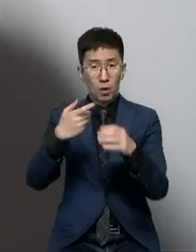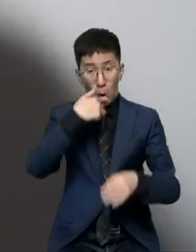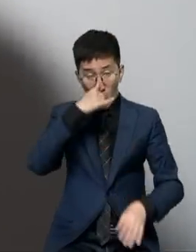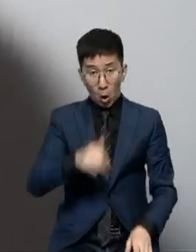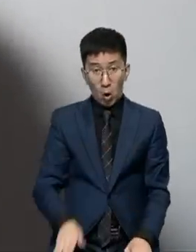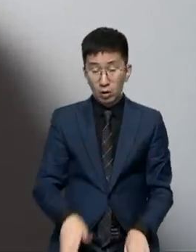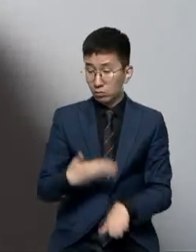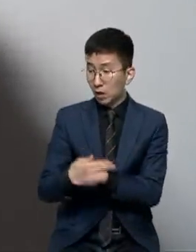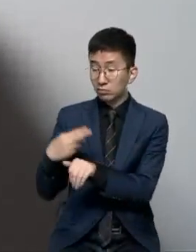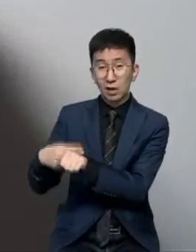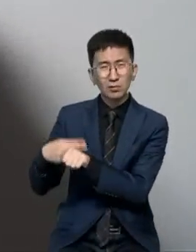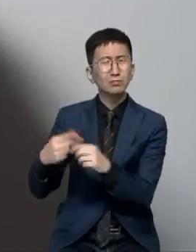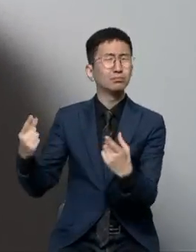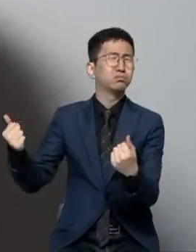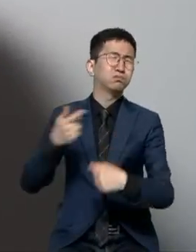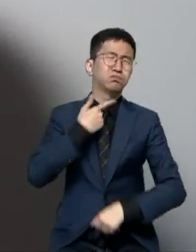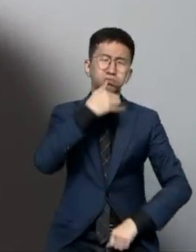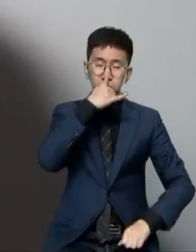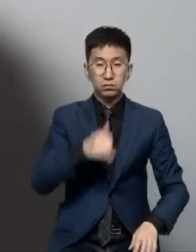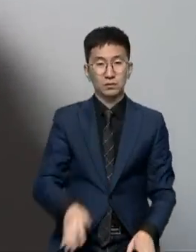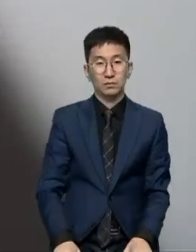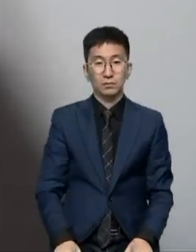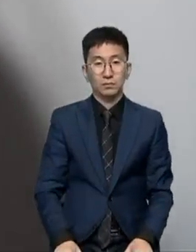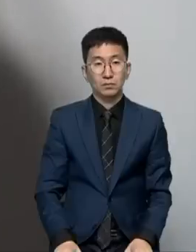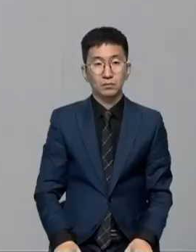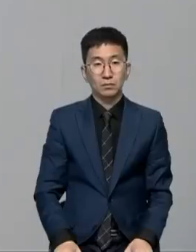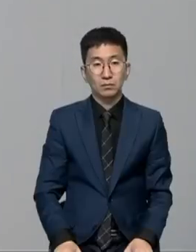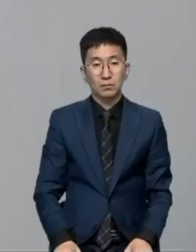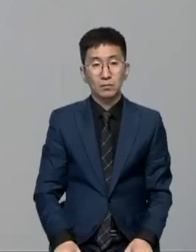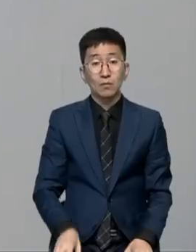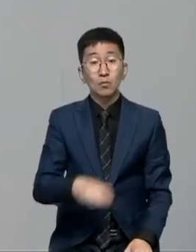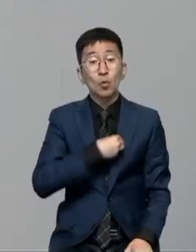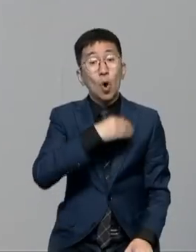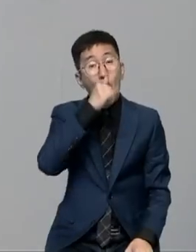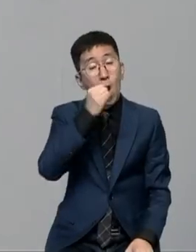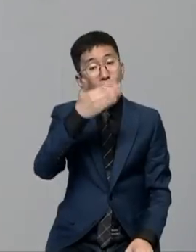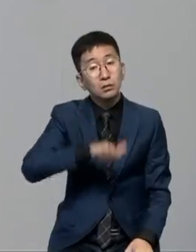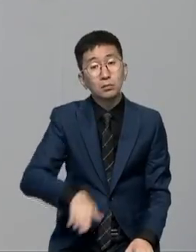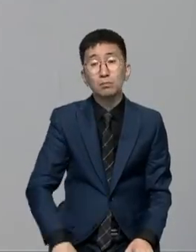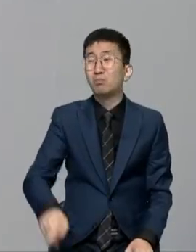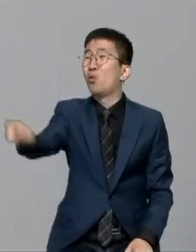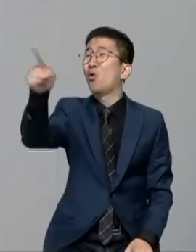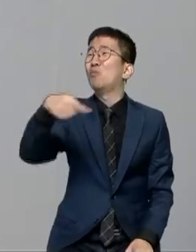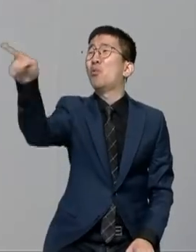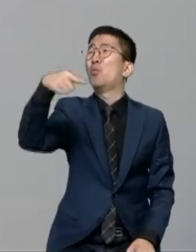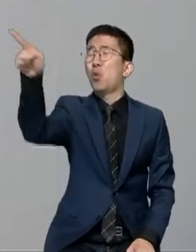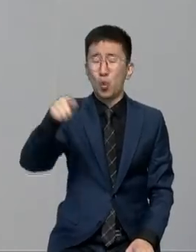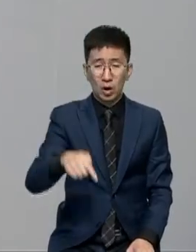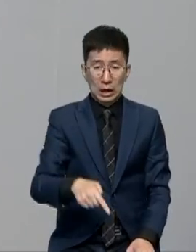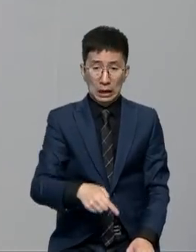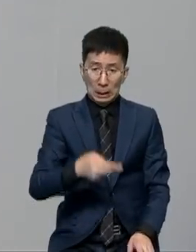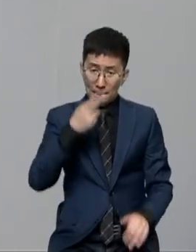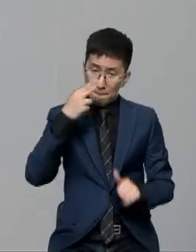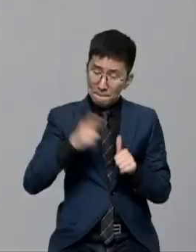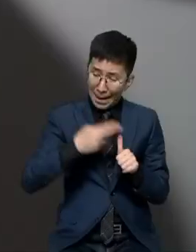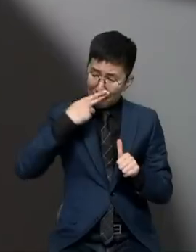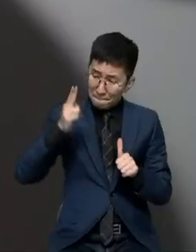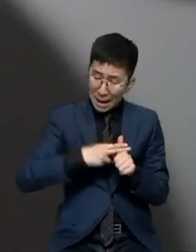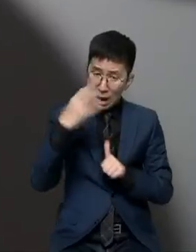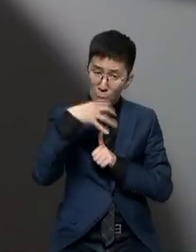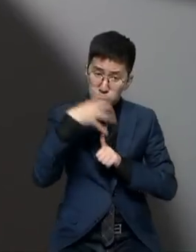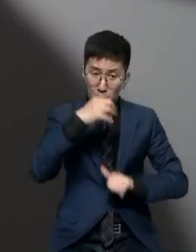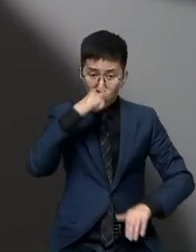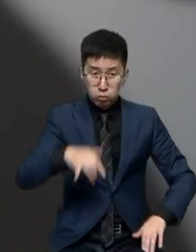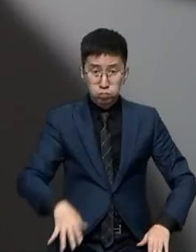동료 강사도 비슷한 일을 겪었습니다. 회원님들 있을 때도 그냥 야 너 뭐 하는 것도 있고